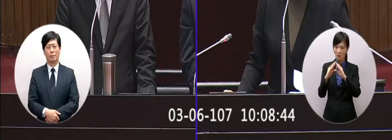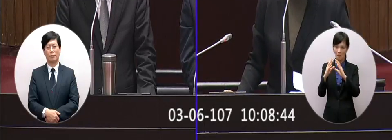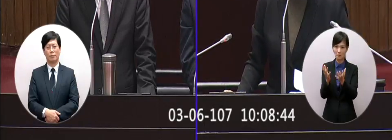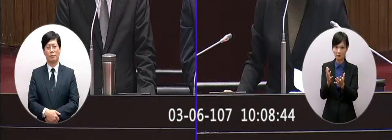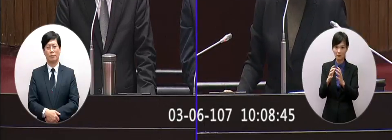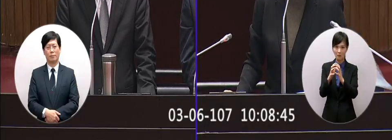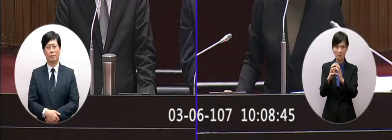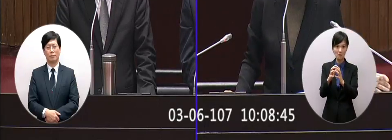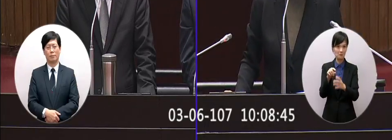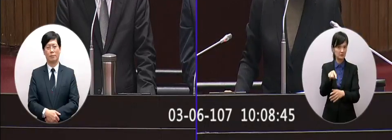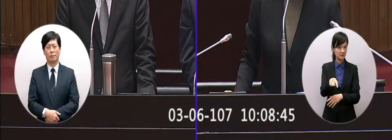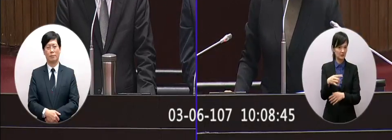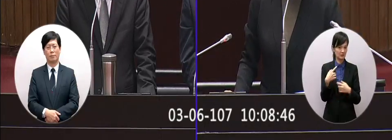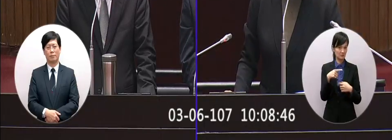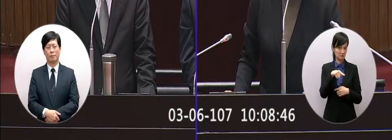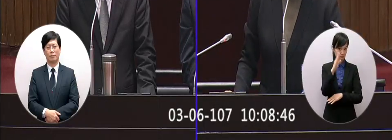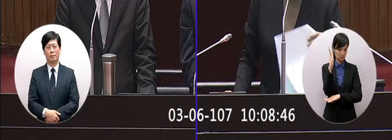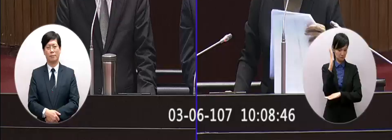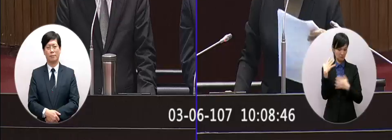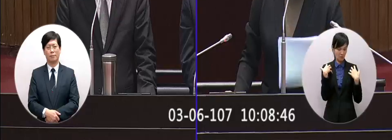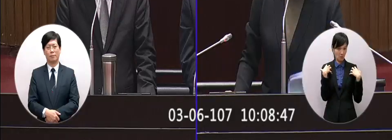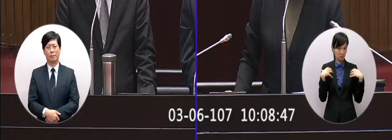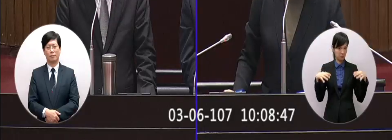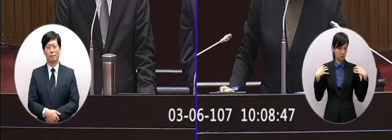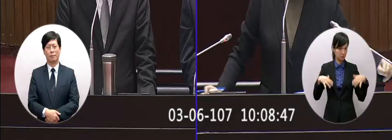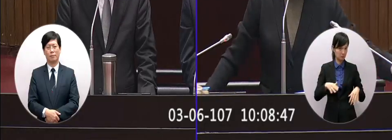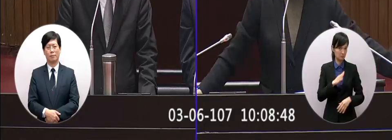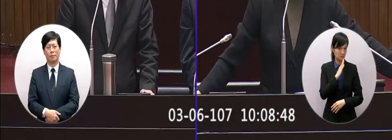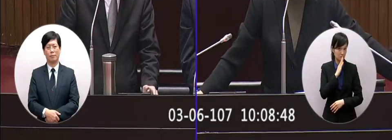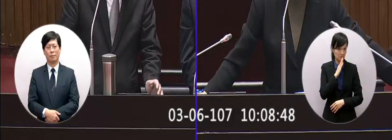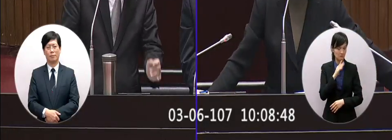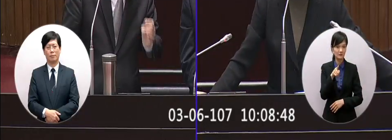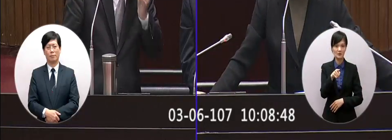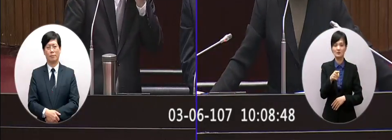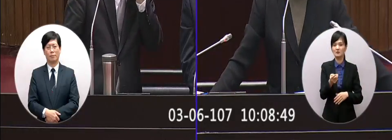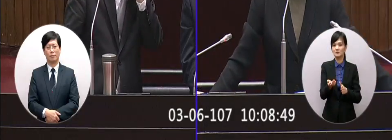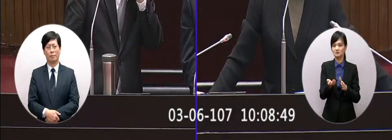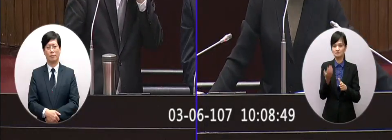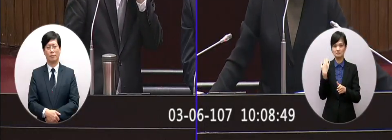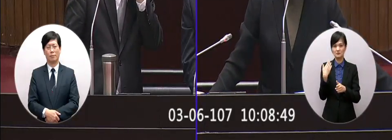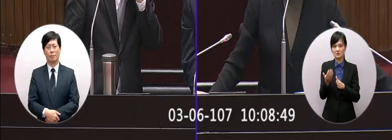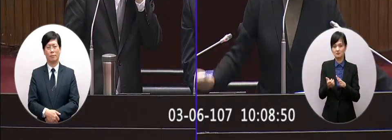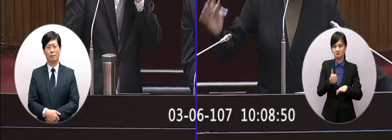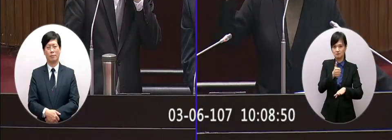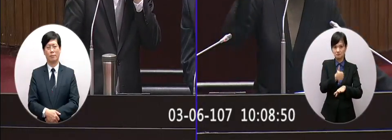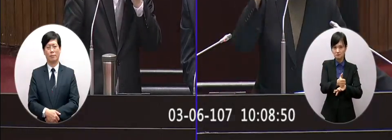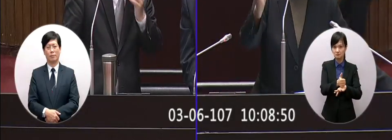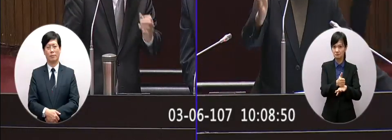下了脱罪的伏笔。院长，你可能刚上任，你不清楚。